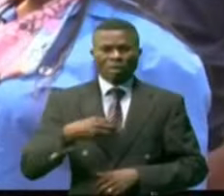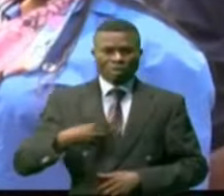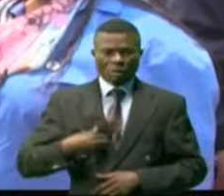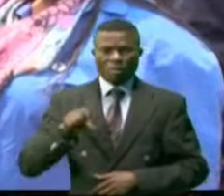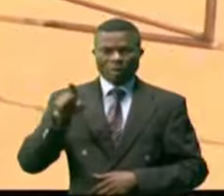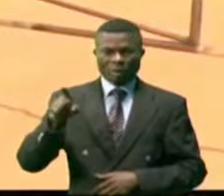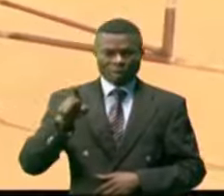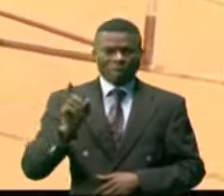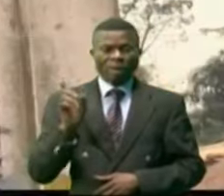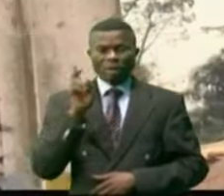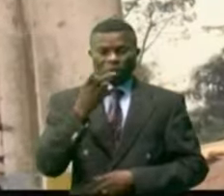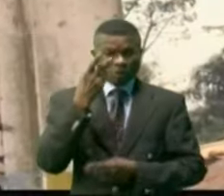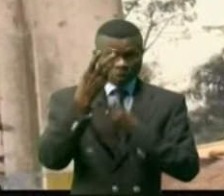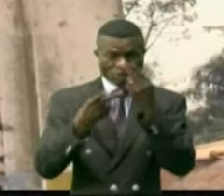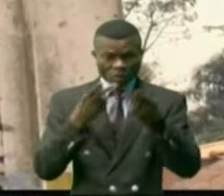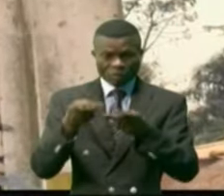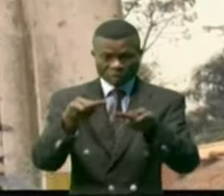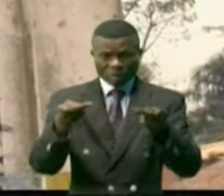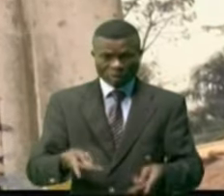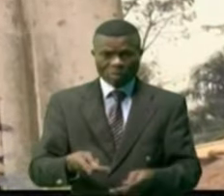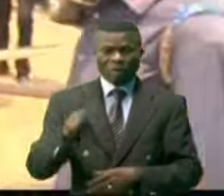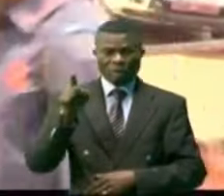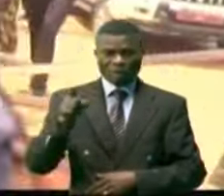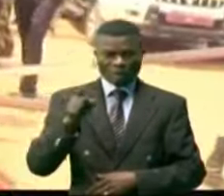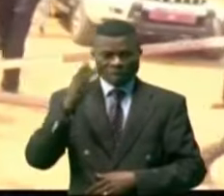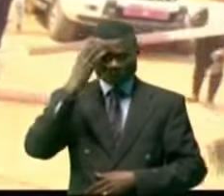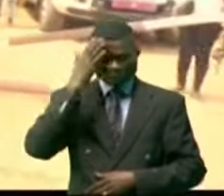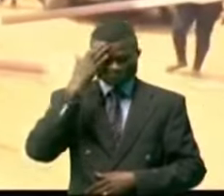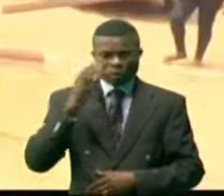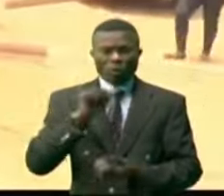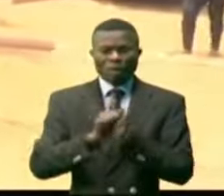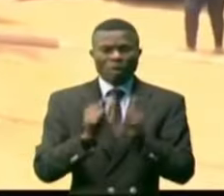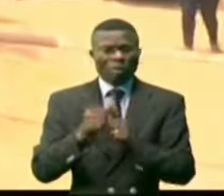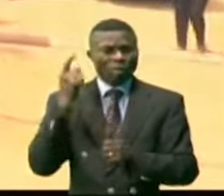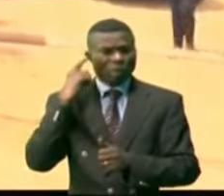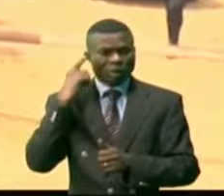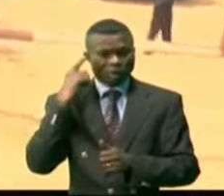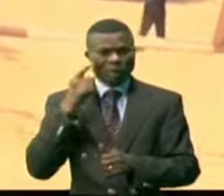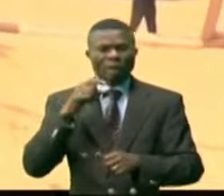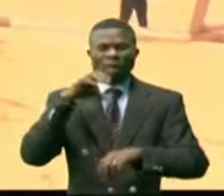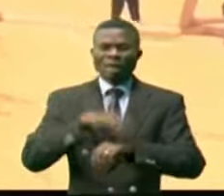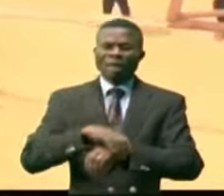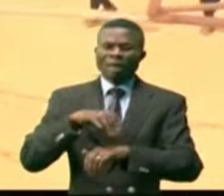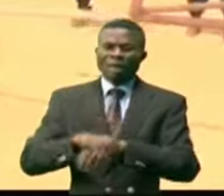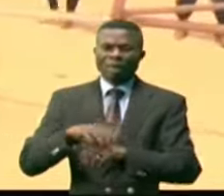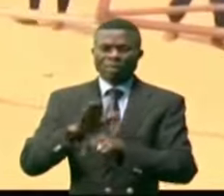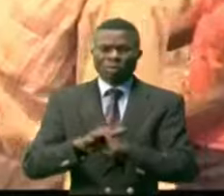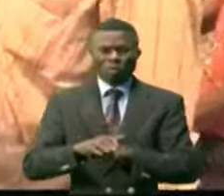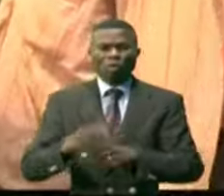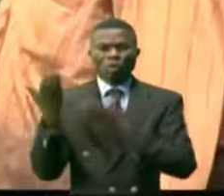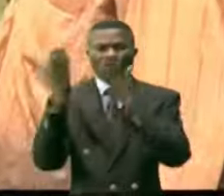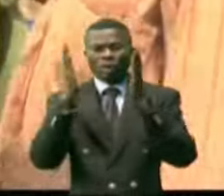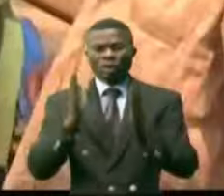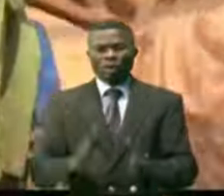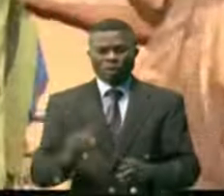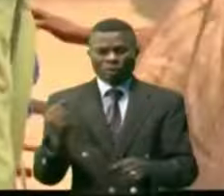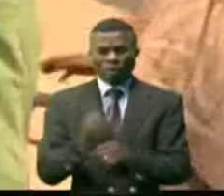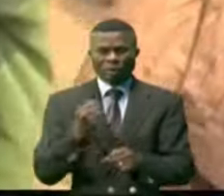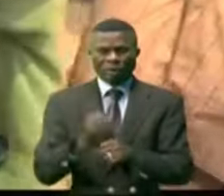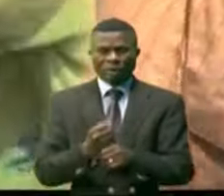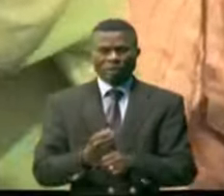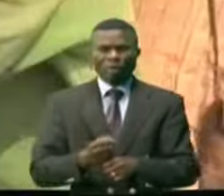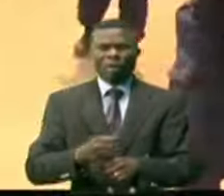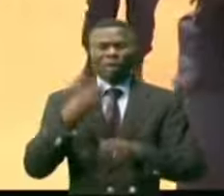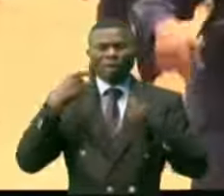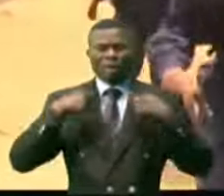Kamba, de se rendre au PS Chimbombo pour vérifier les informations sur les présumées tracasseries des opérateurs économiques opérant avec les volos